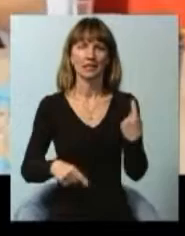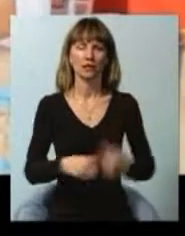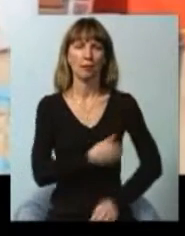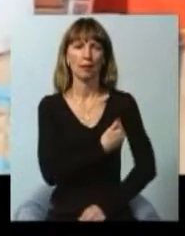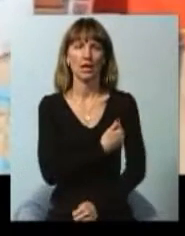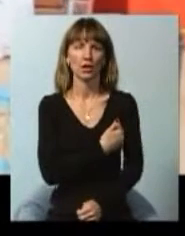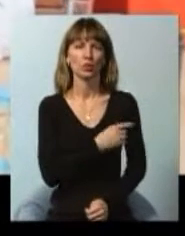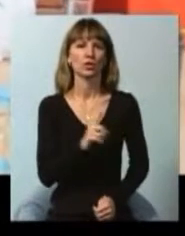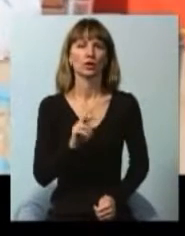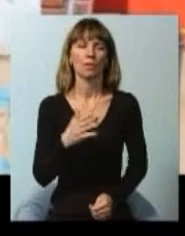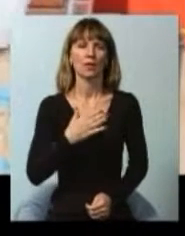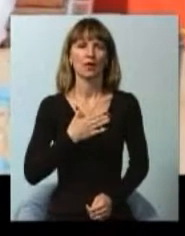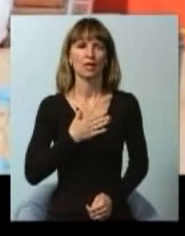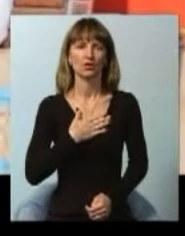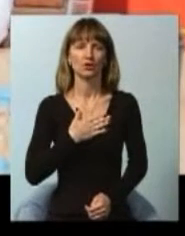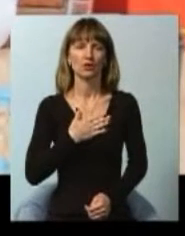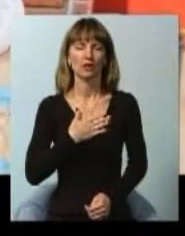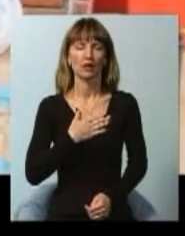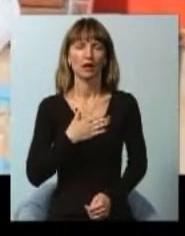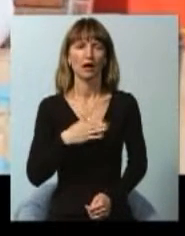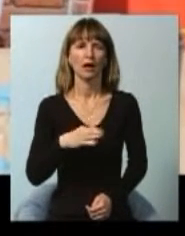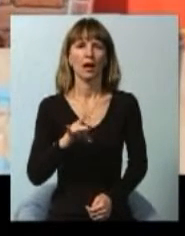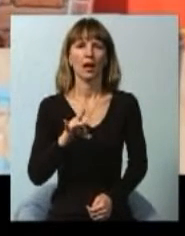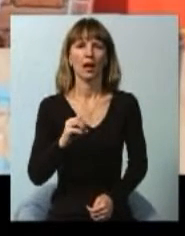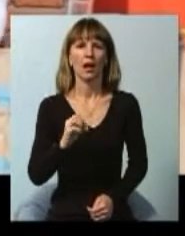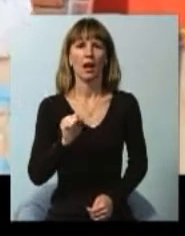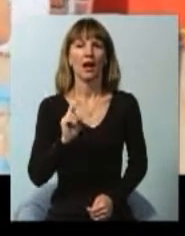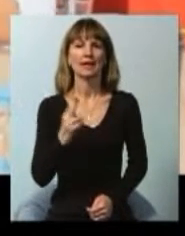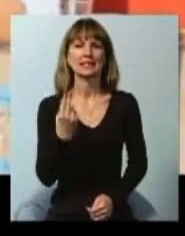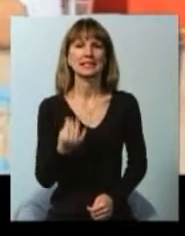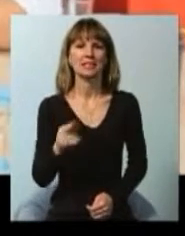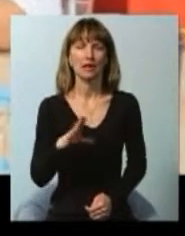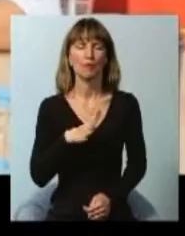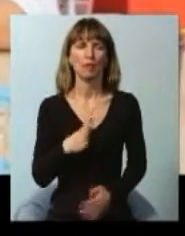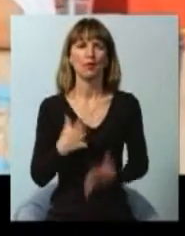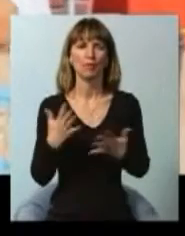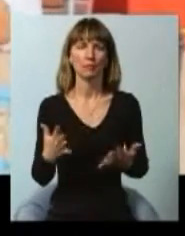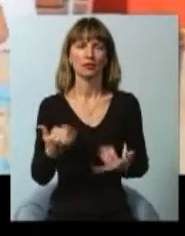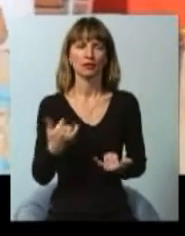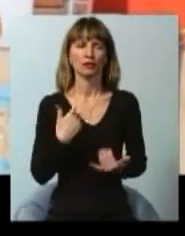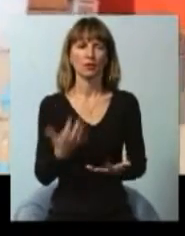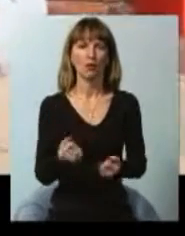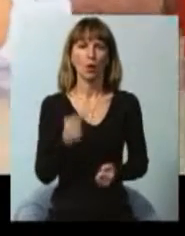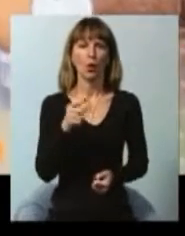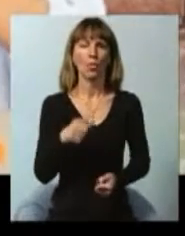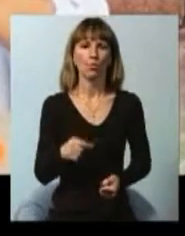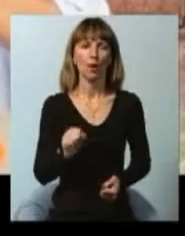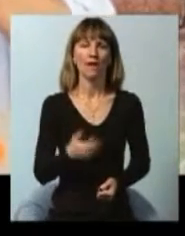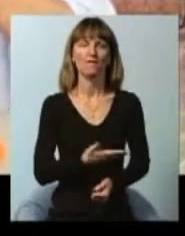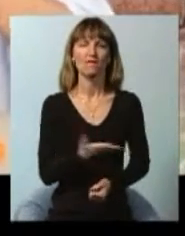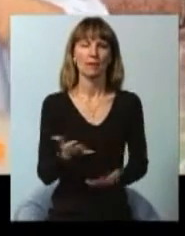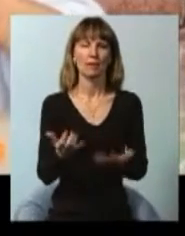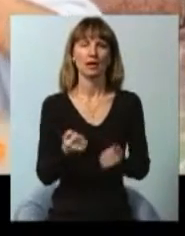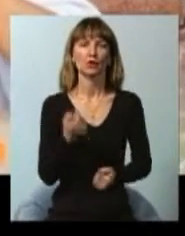щоб наша з вами реакція була найбільш видовищною. Так, тепер я тримаю колбу, а ви